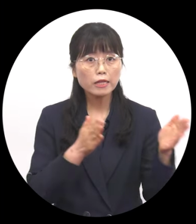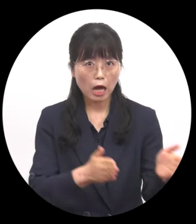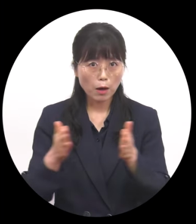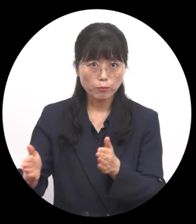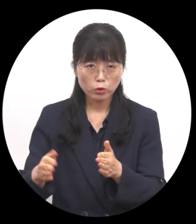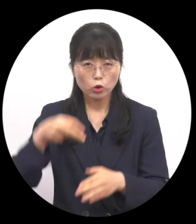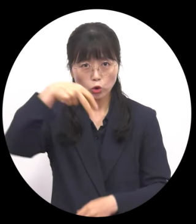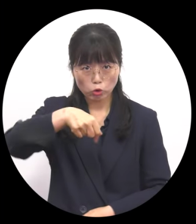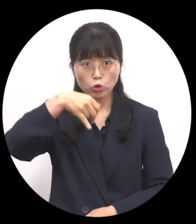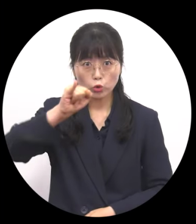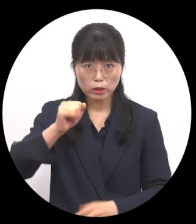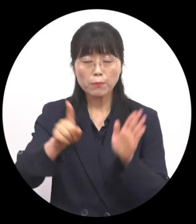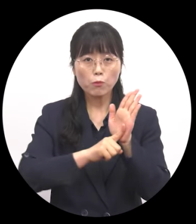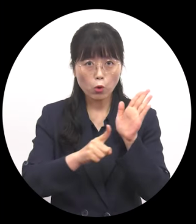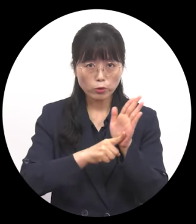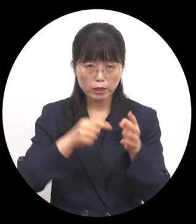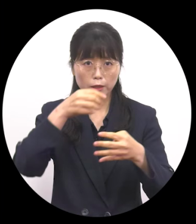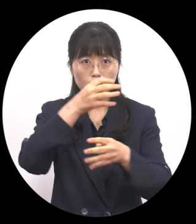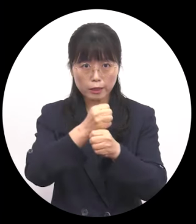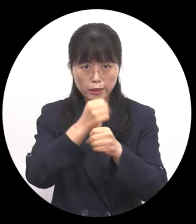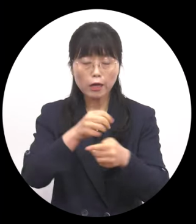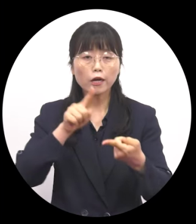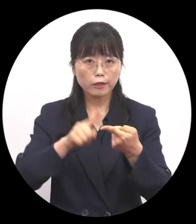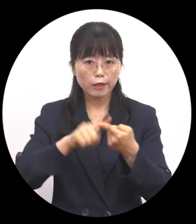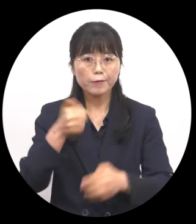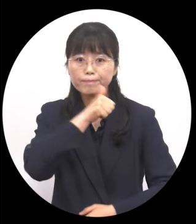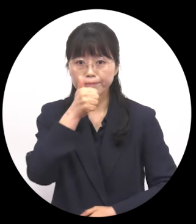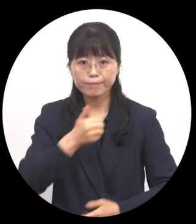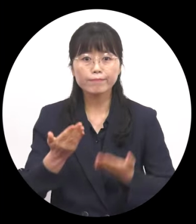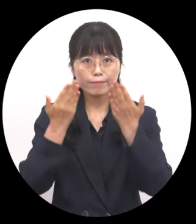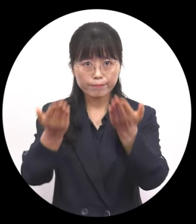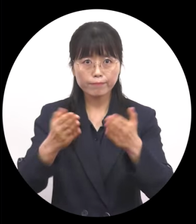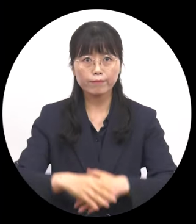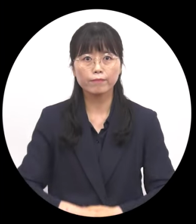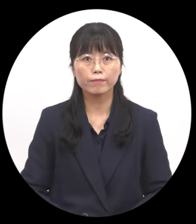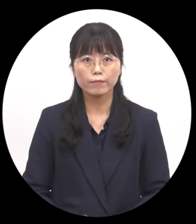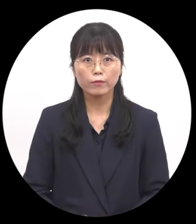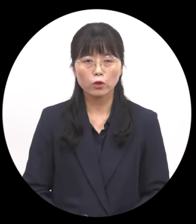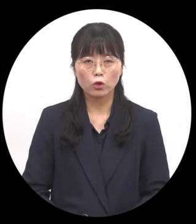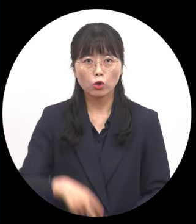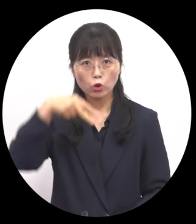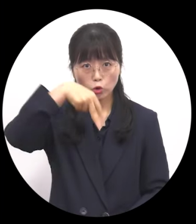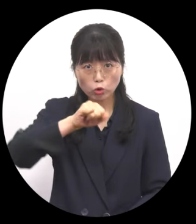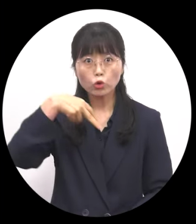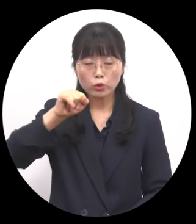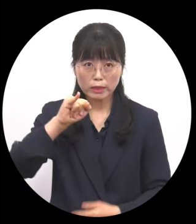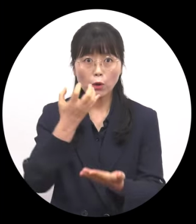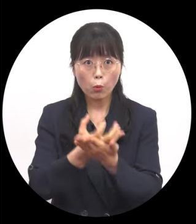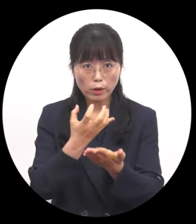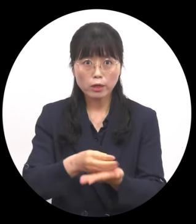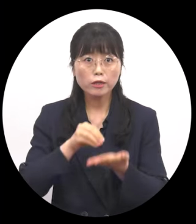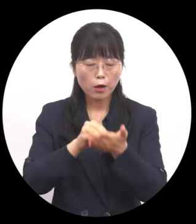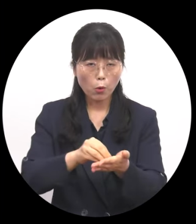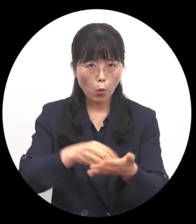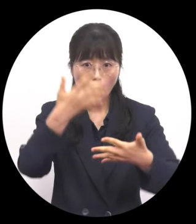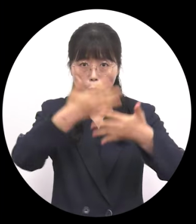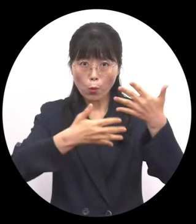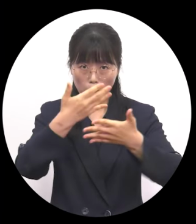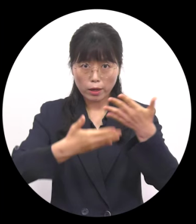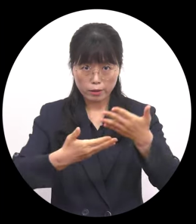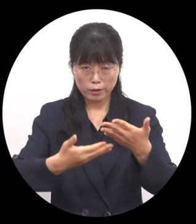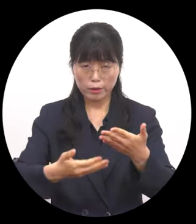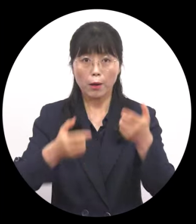다음은 수시 모집 주요 일정에 대해서 안내 드리도록 하겠습니다. 수시 원서 접수는 화면에서